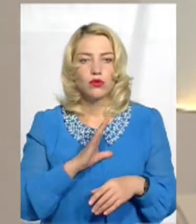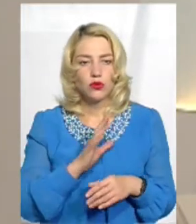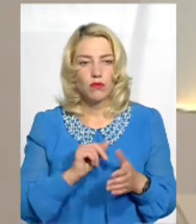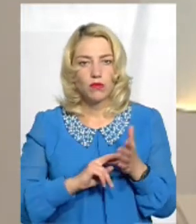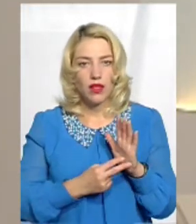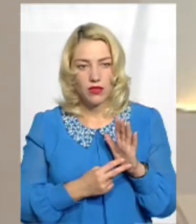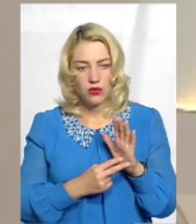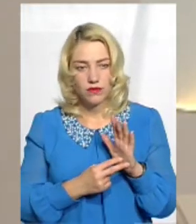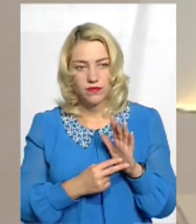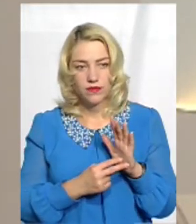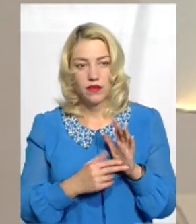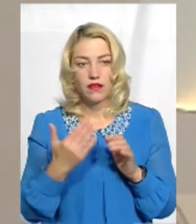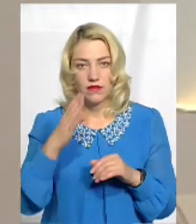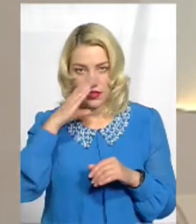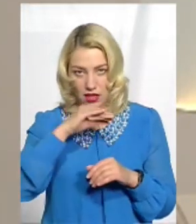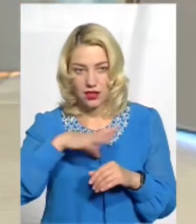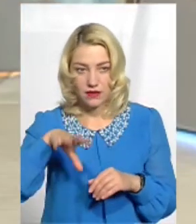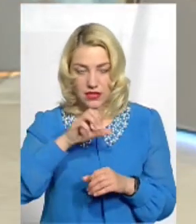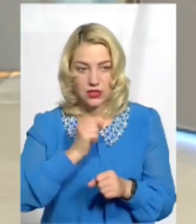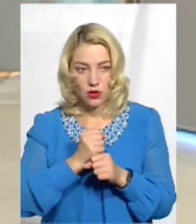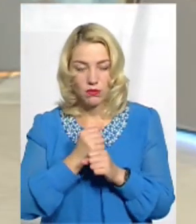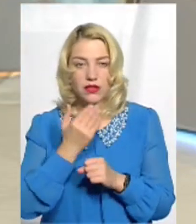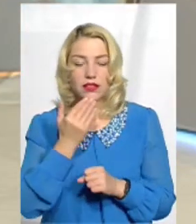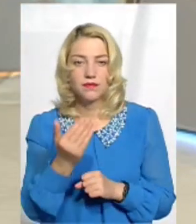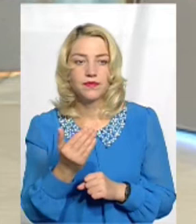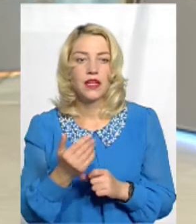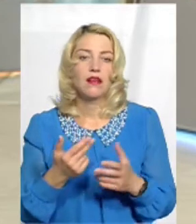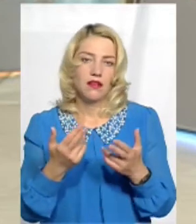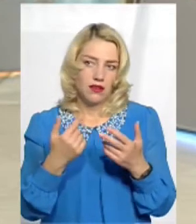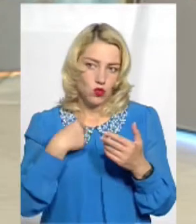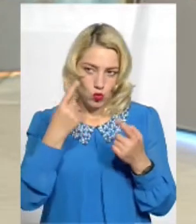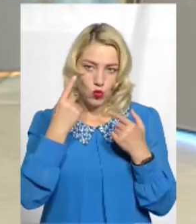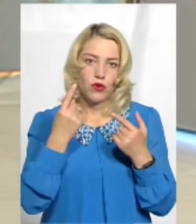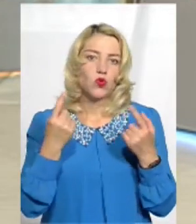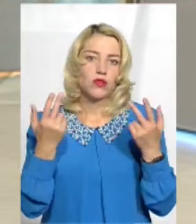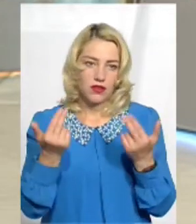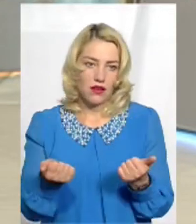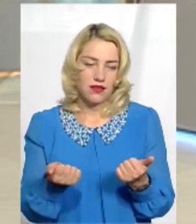по плану, ви встигаєте все зробити? Думаю, що так.